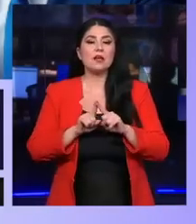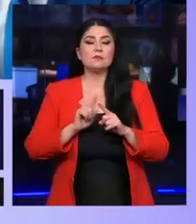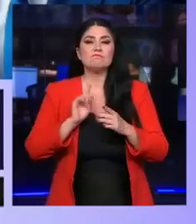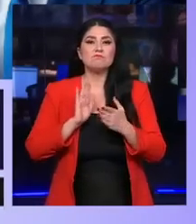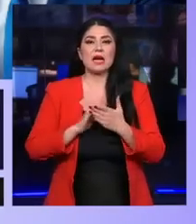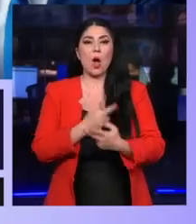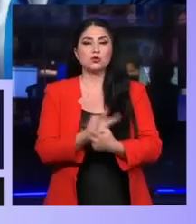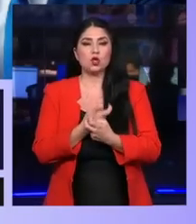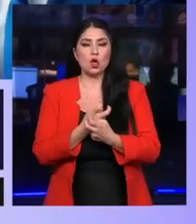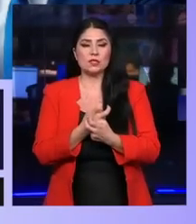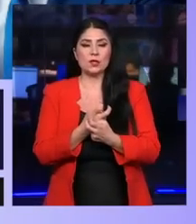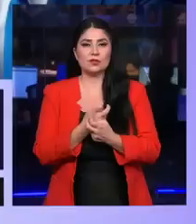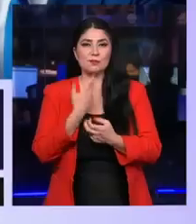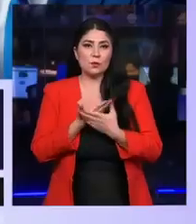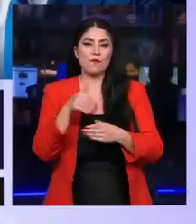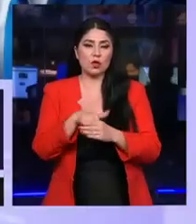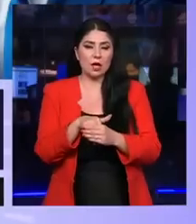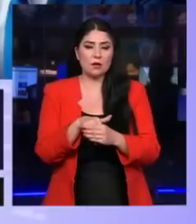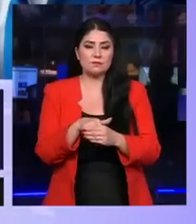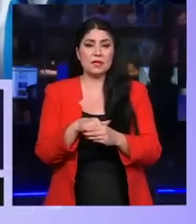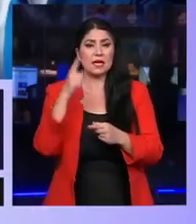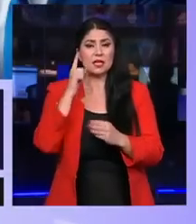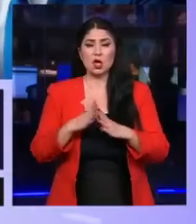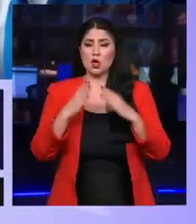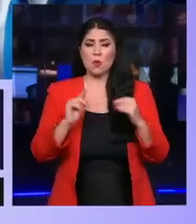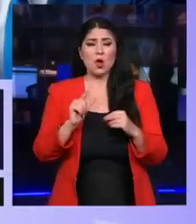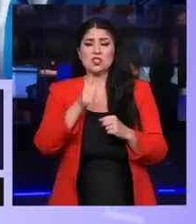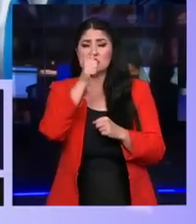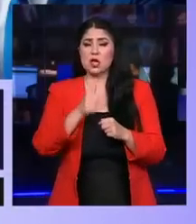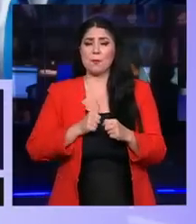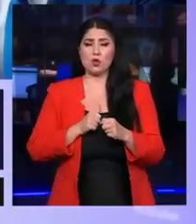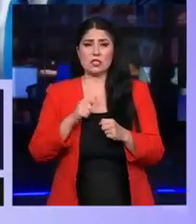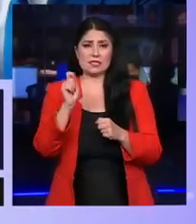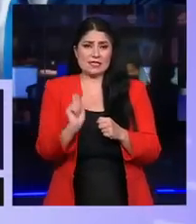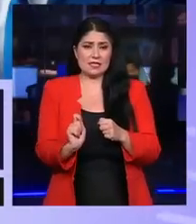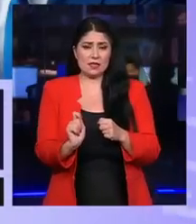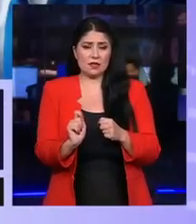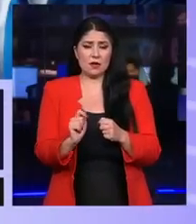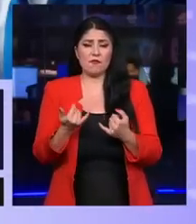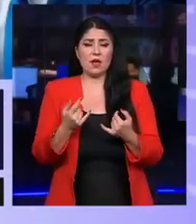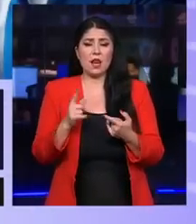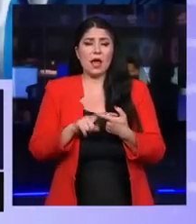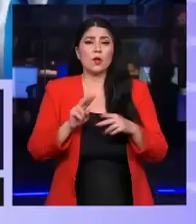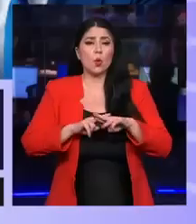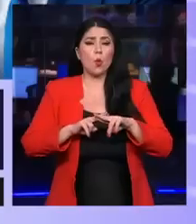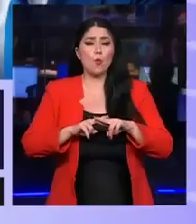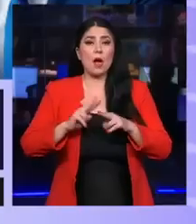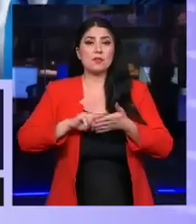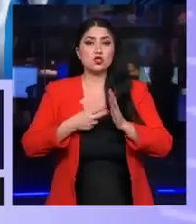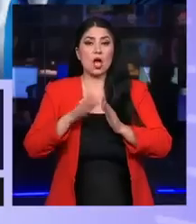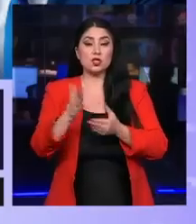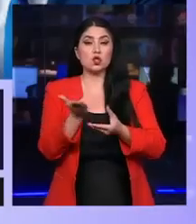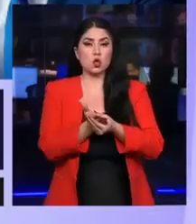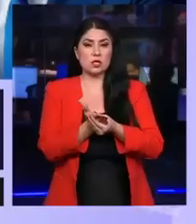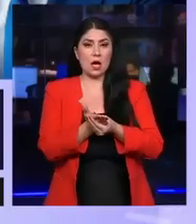austriecilor? Cred că România nu are nimic să își reproșeze până în momentul de față privind modul în care am gestionat acest